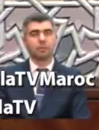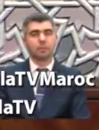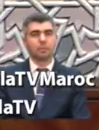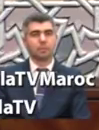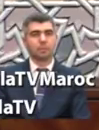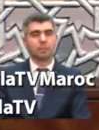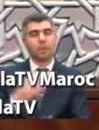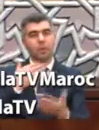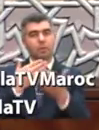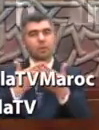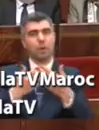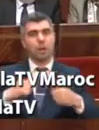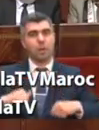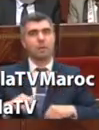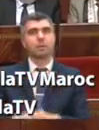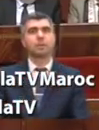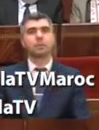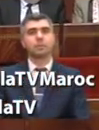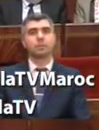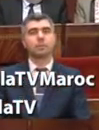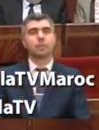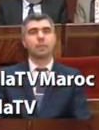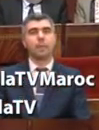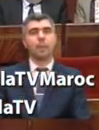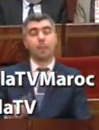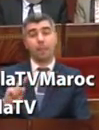شكرا السيد الوزير. اولا